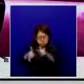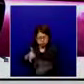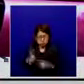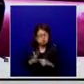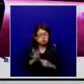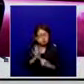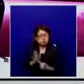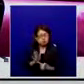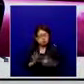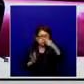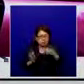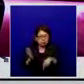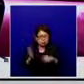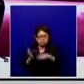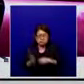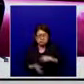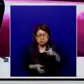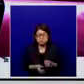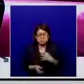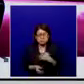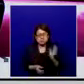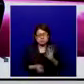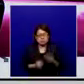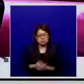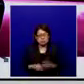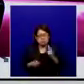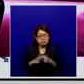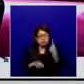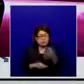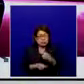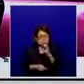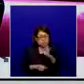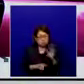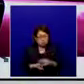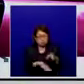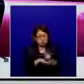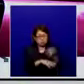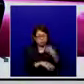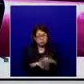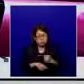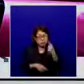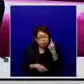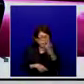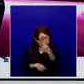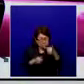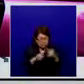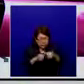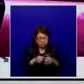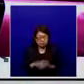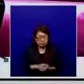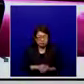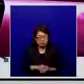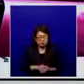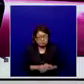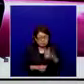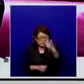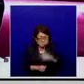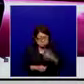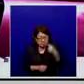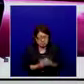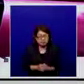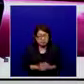ทยทั้งประเทศไม่ต้องฆ่าตัวตายนะผมไม่เอ่ยชื่อนะครับท่านประธานสั่งไม่ให้เอ่ยดูหน้าอย่างเดียวเป็นเจ้าของนะฮะวลีที่บอกว่